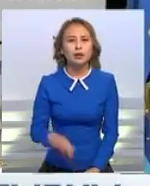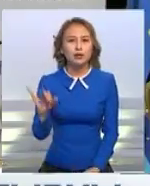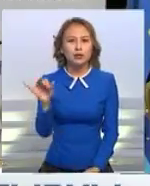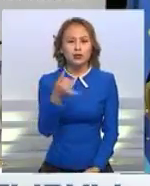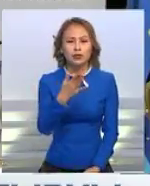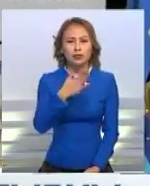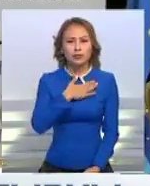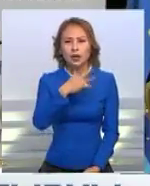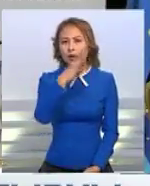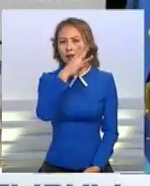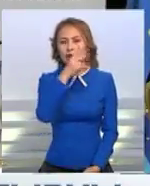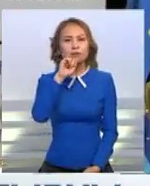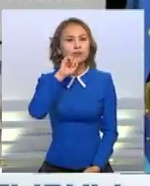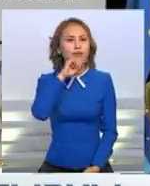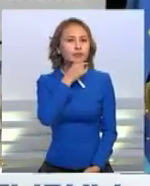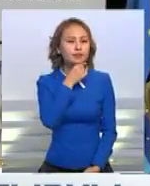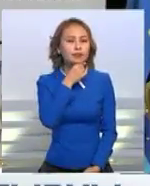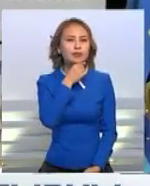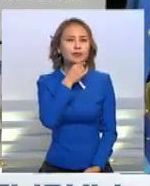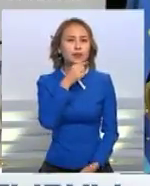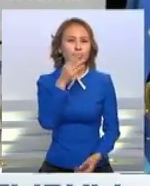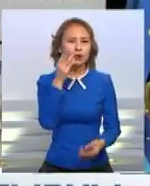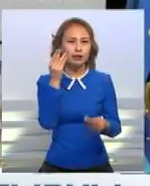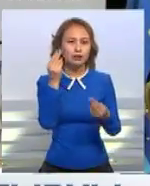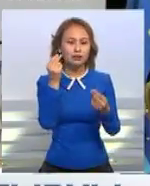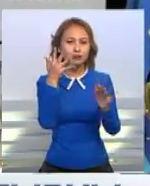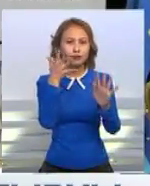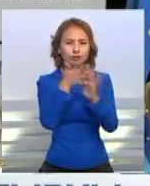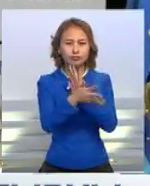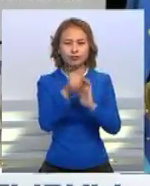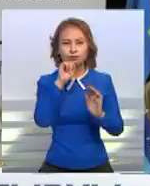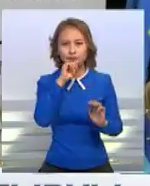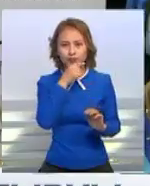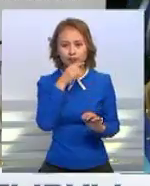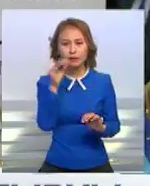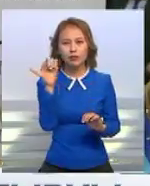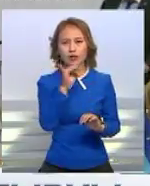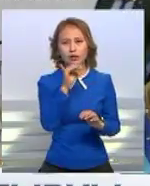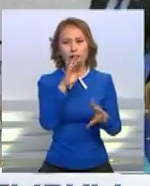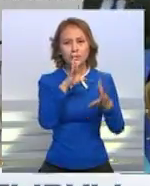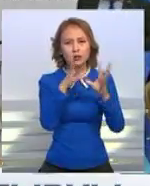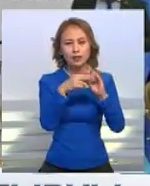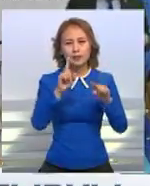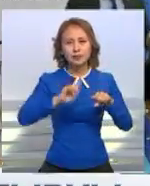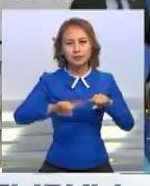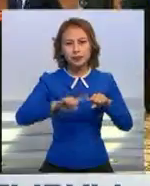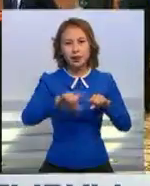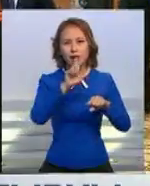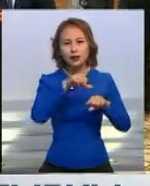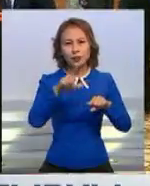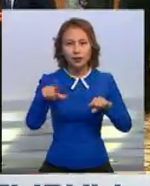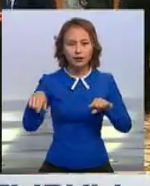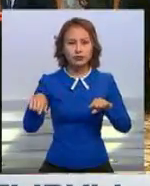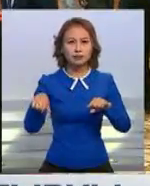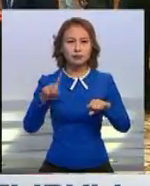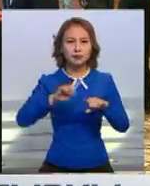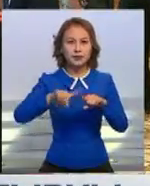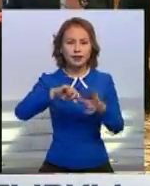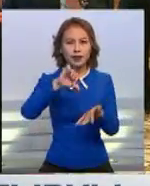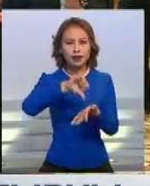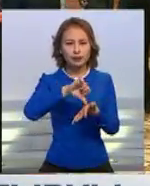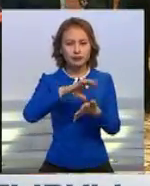ол уақыт үнемдейді. Ол шығынды өмдейді, ол тезара осы адамдардың жаңағы процеске